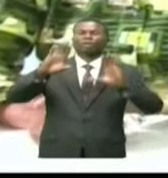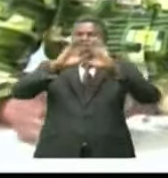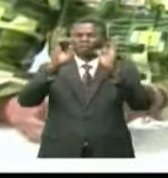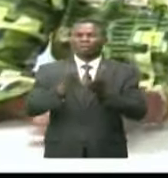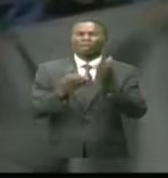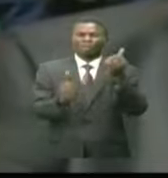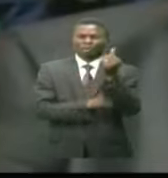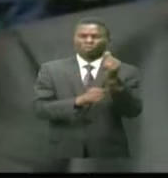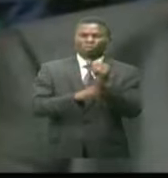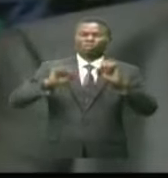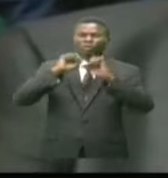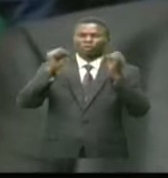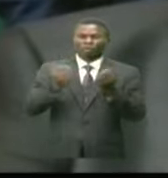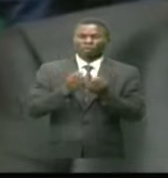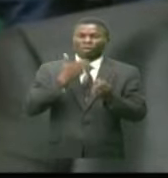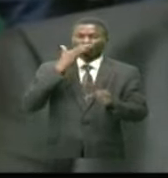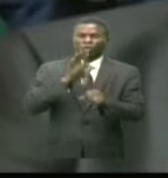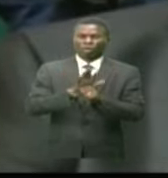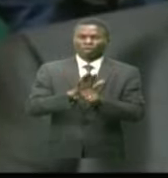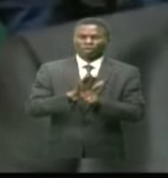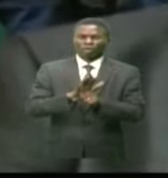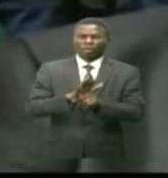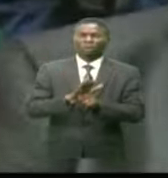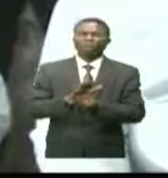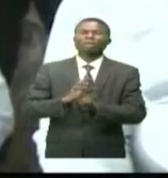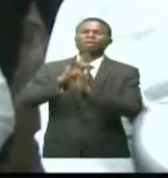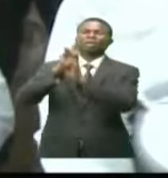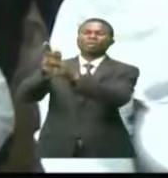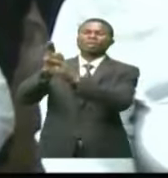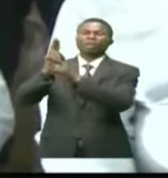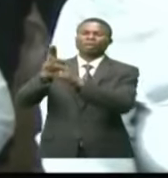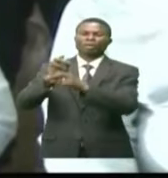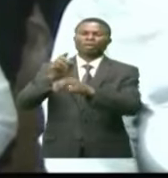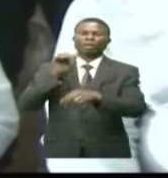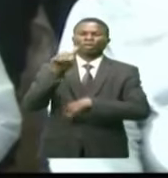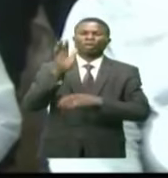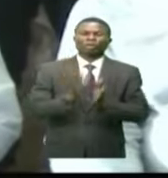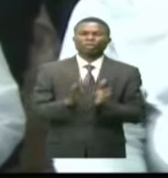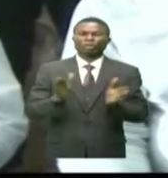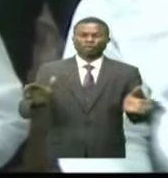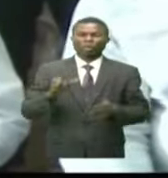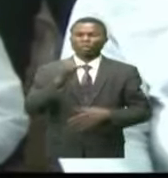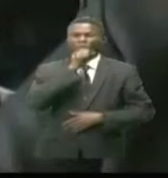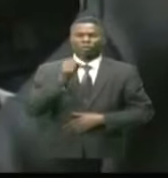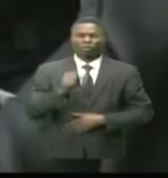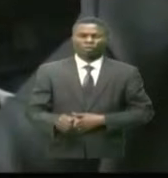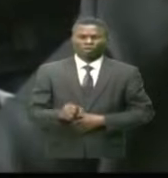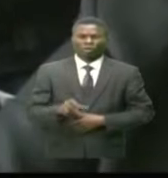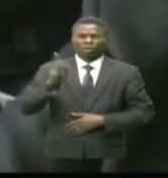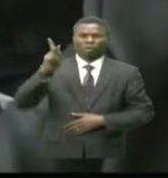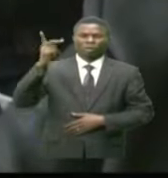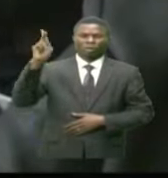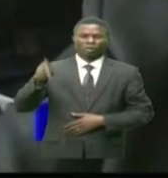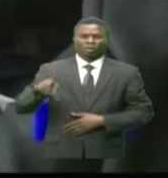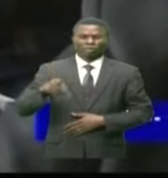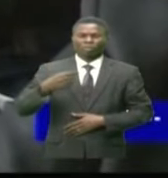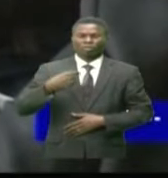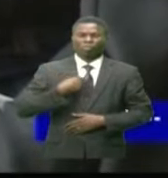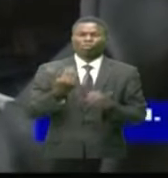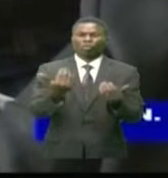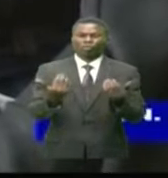MIBA avant de promettre son adresse en présence du directeur général sortant, Paulin Lukusa.